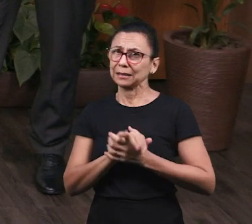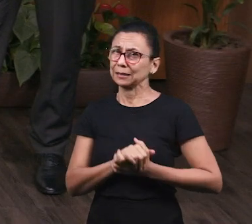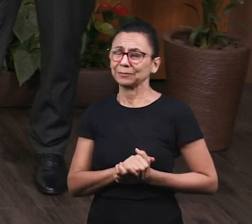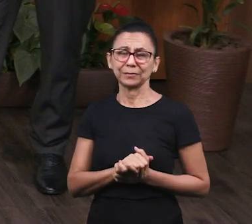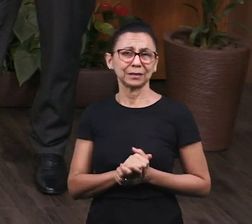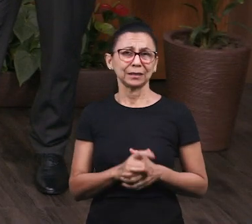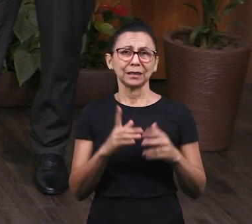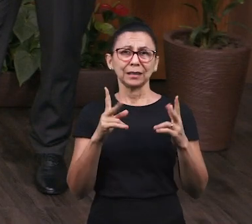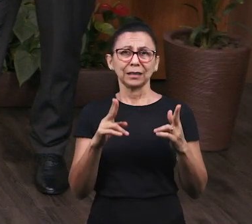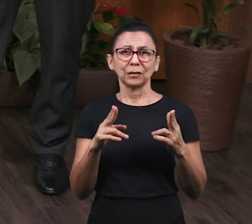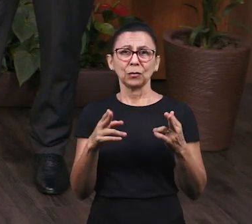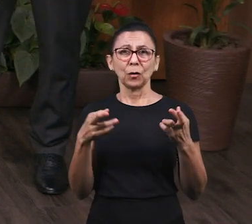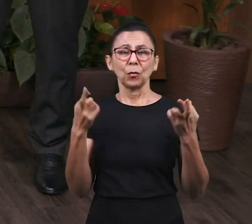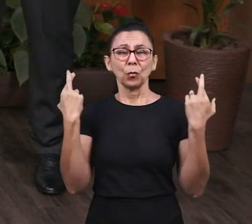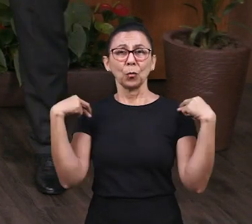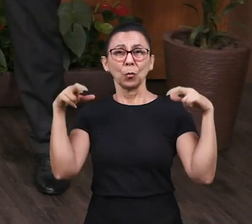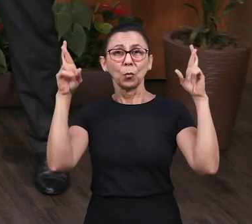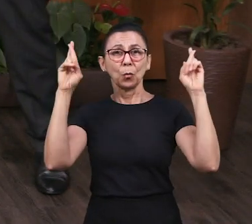à l'Holocauste,